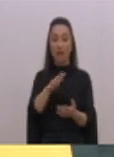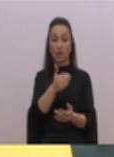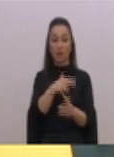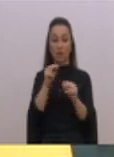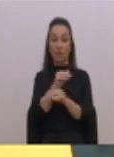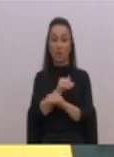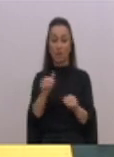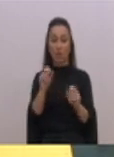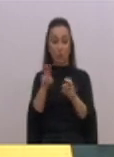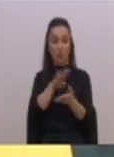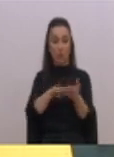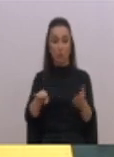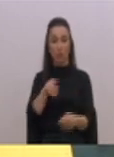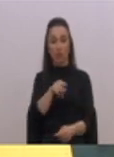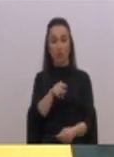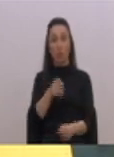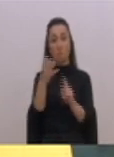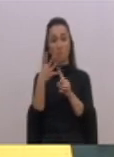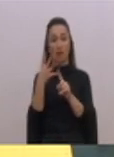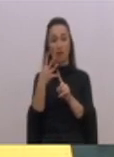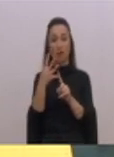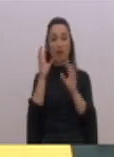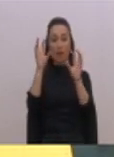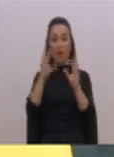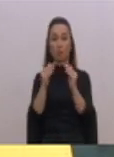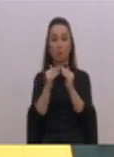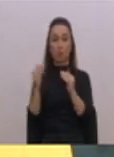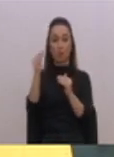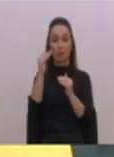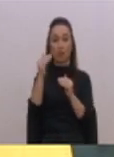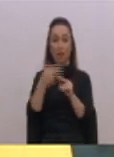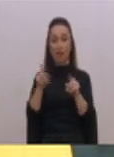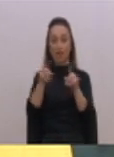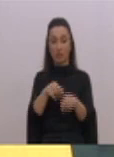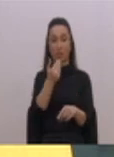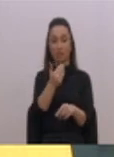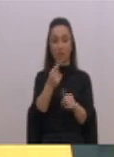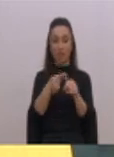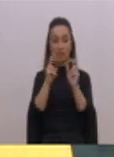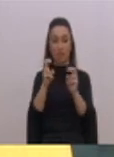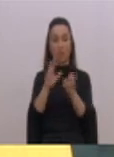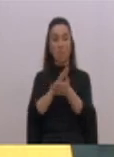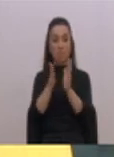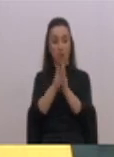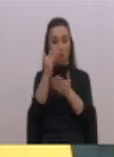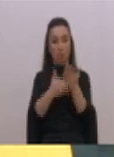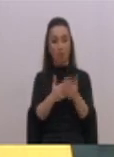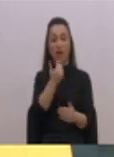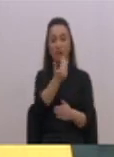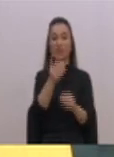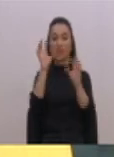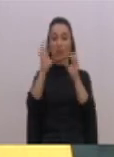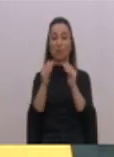მშვიდობა და უსაფრთხოება. Და მეოთხე, კანონის უზენაესობა. Ეს ეს თქვენი დასახელებული პირობები. Თქვენი